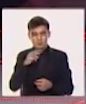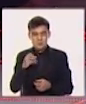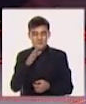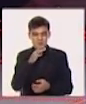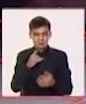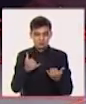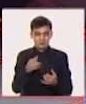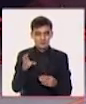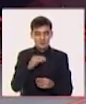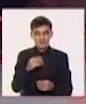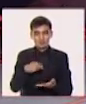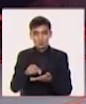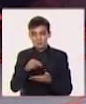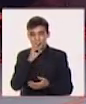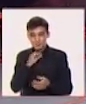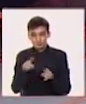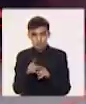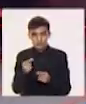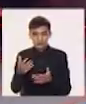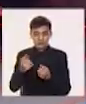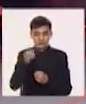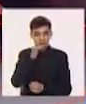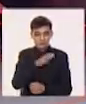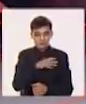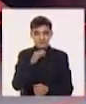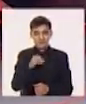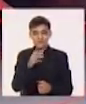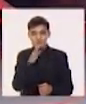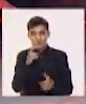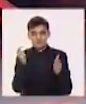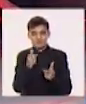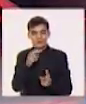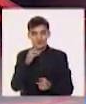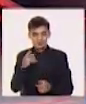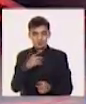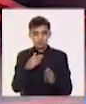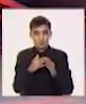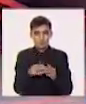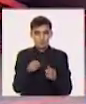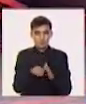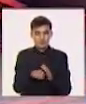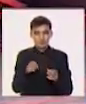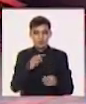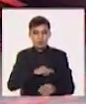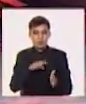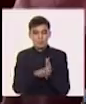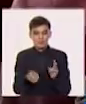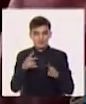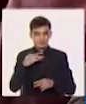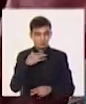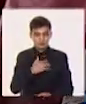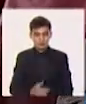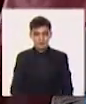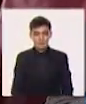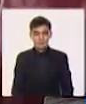ем үшін алған дәрісінің ақшасын әлі қайтара алмай жүр. Өйткені карантин кезінде үйіне қамалып, жұмыссыз қалғаны көп.